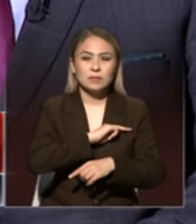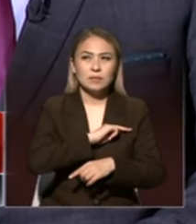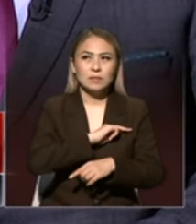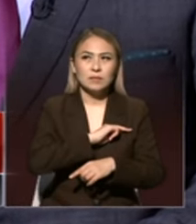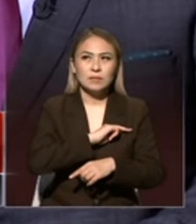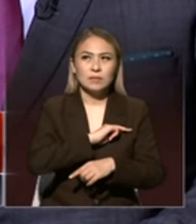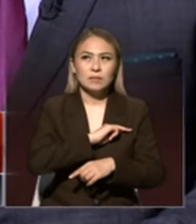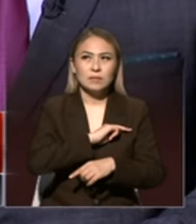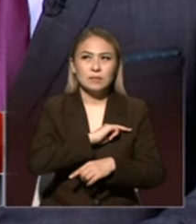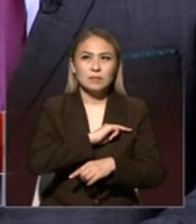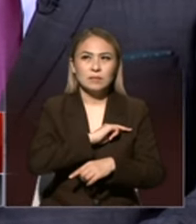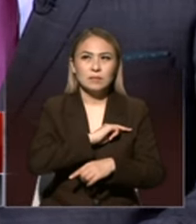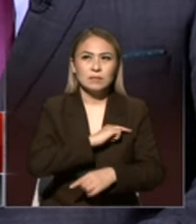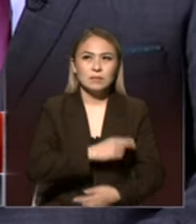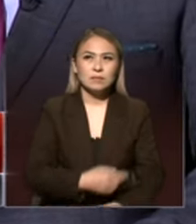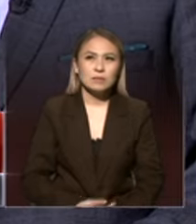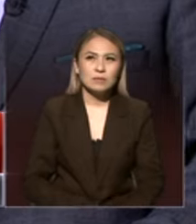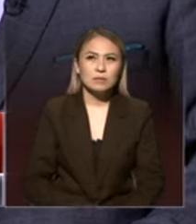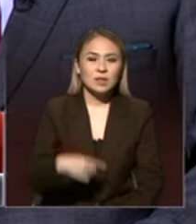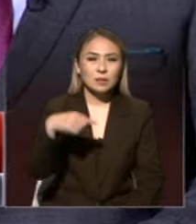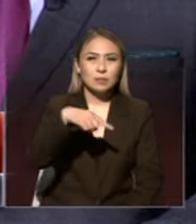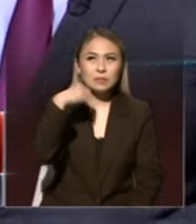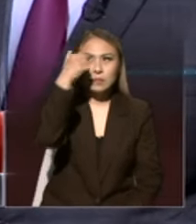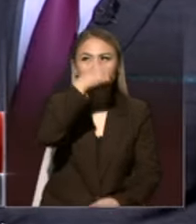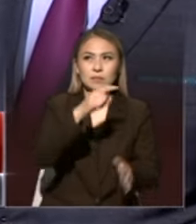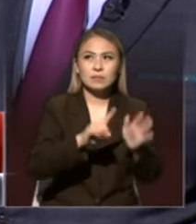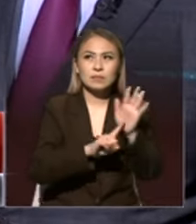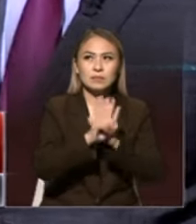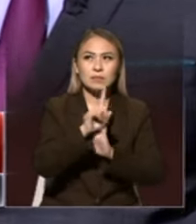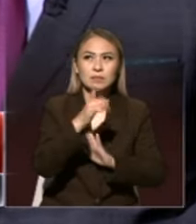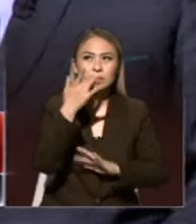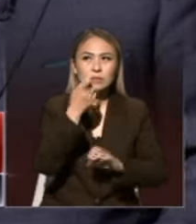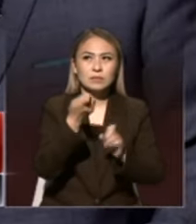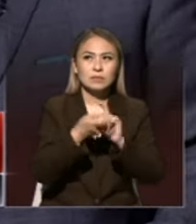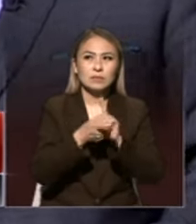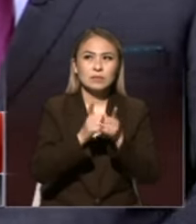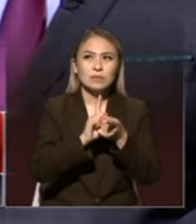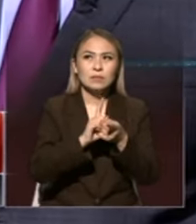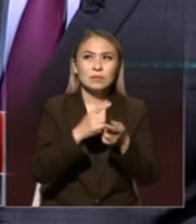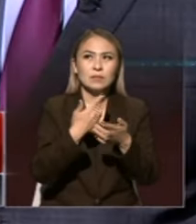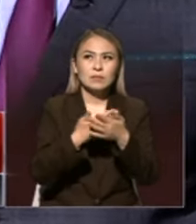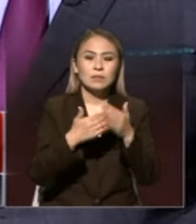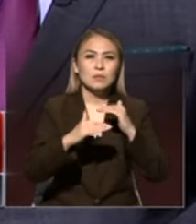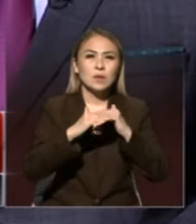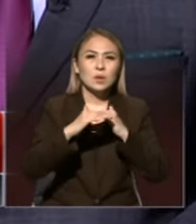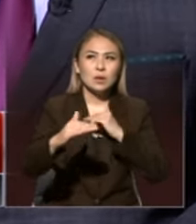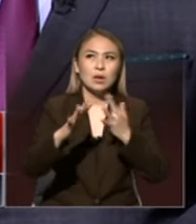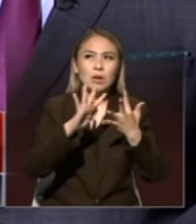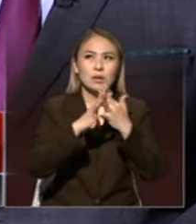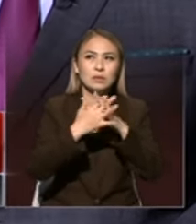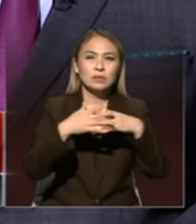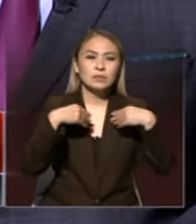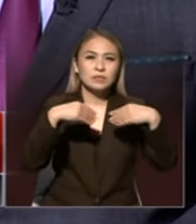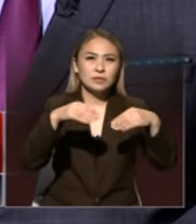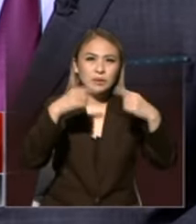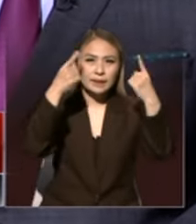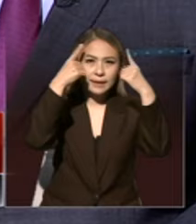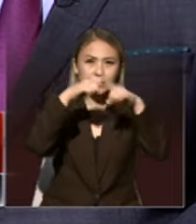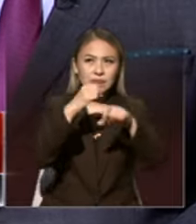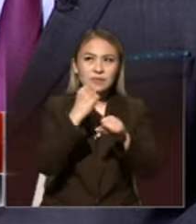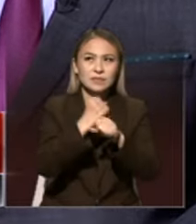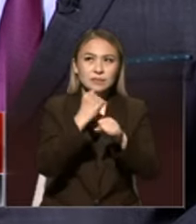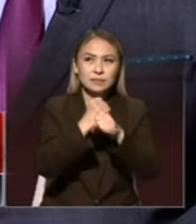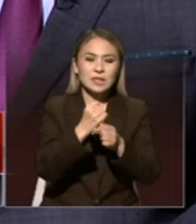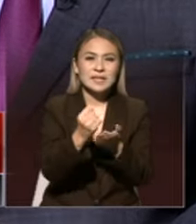береміз. Енді биылдан бастап бұл саясат ептеп өзгереді. Отандық ауыл шаруашылық техникасын құрастыру, оның